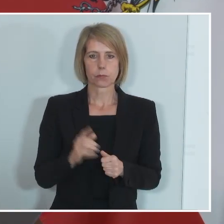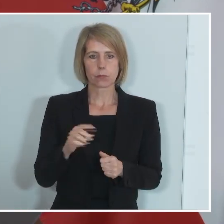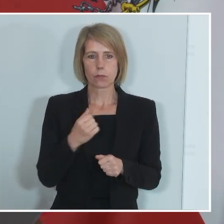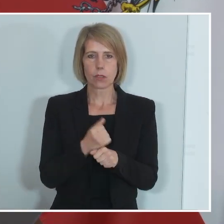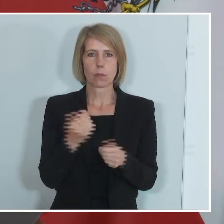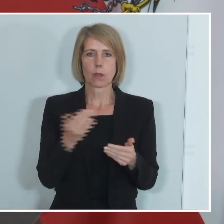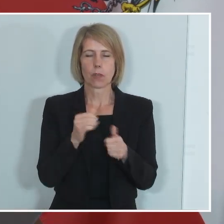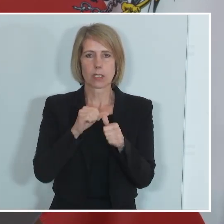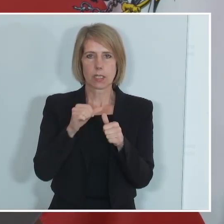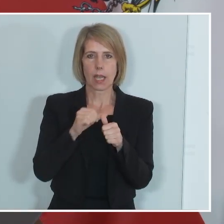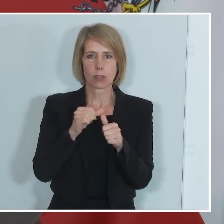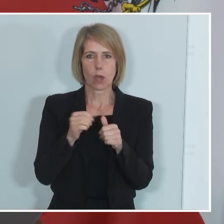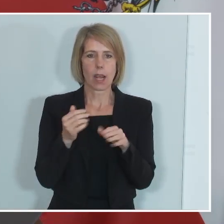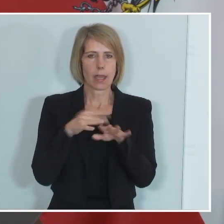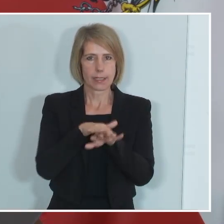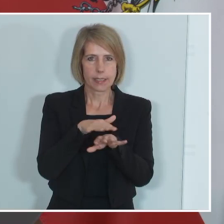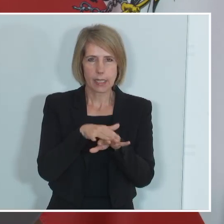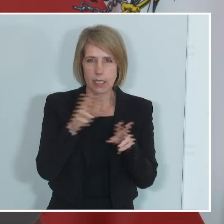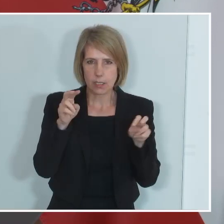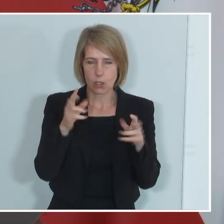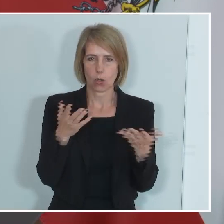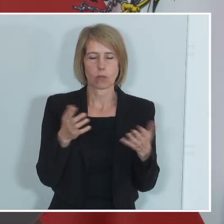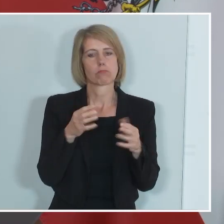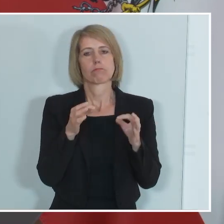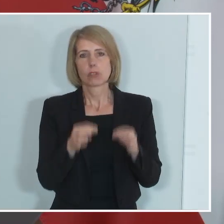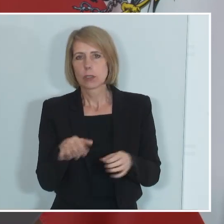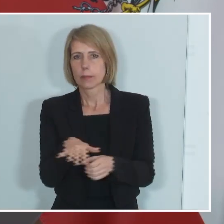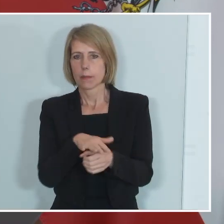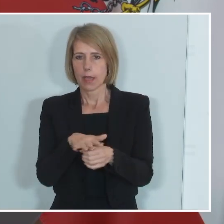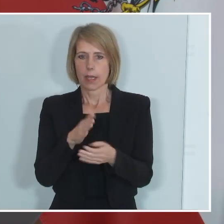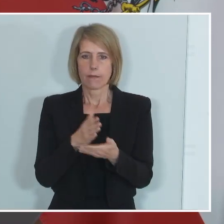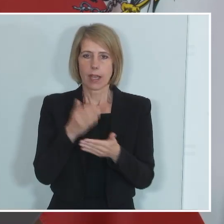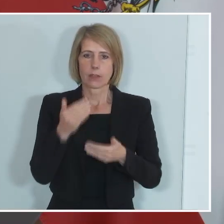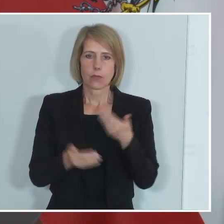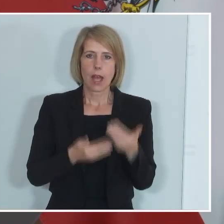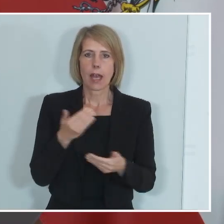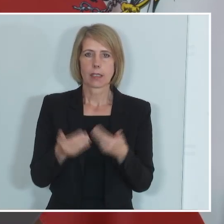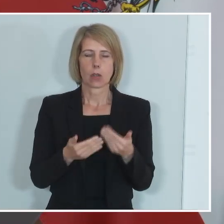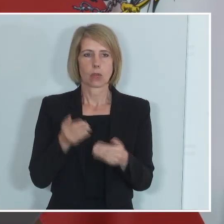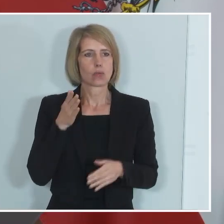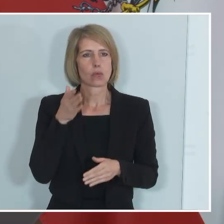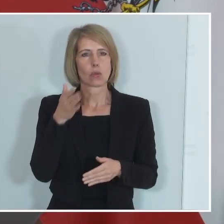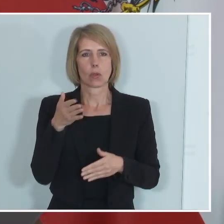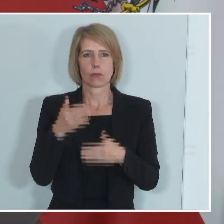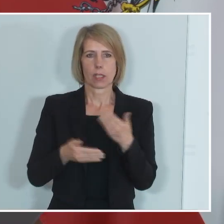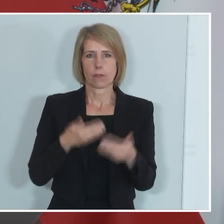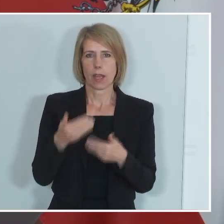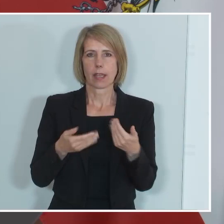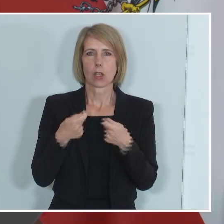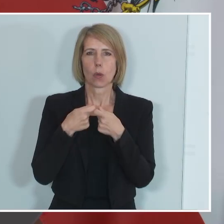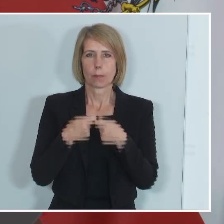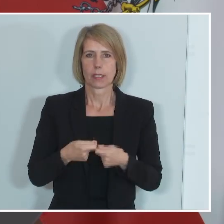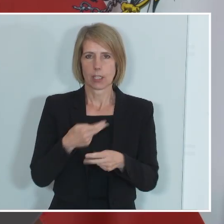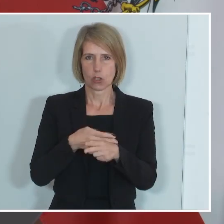graduellen Integration. Was heißt das? Wenn bestimmte Bereiche in den Verhandlungen der zukünftigen Mitgliedstaaten, der